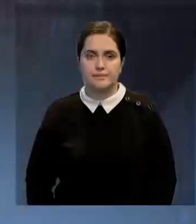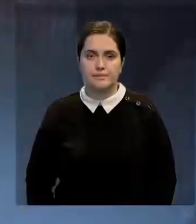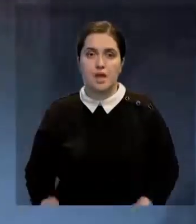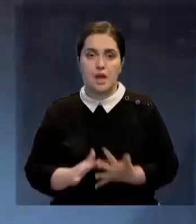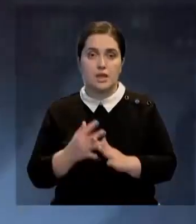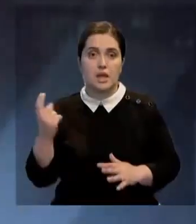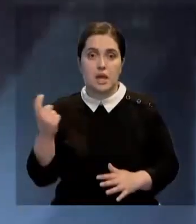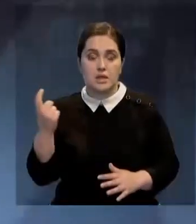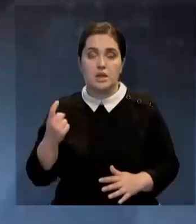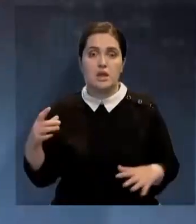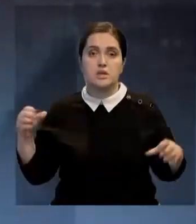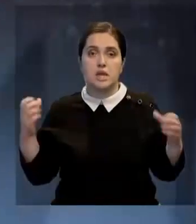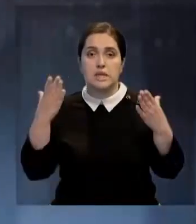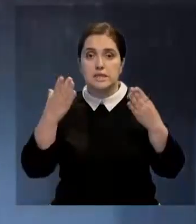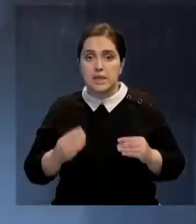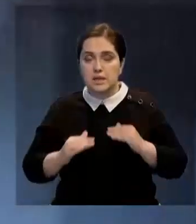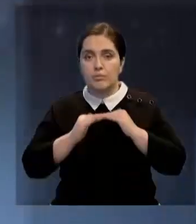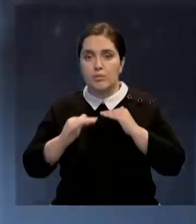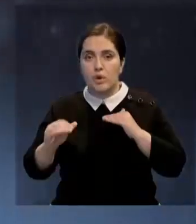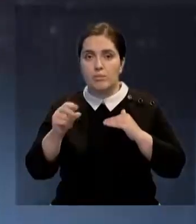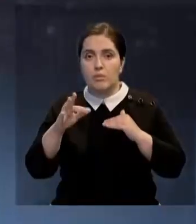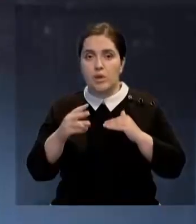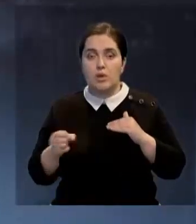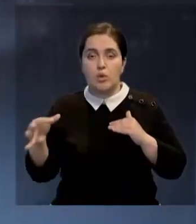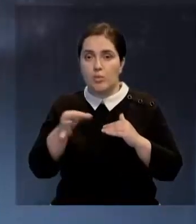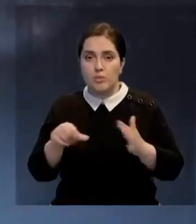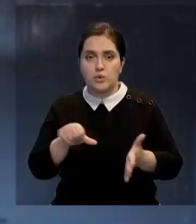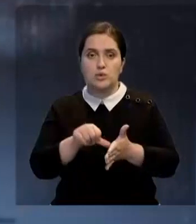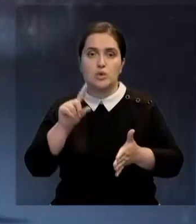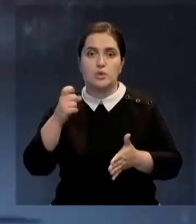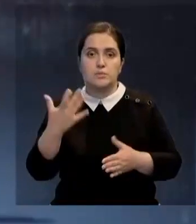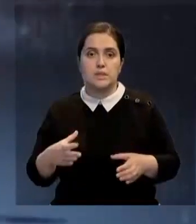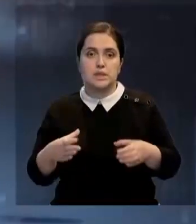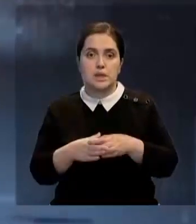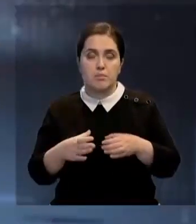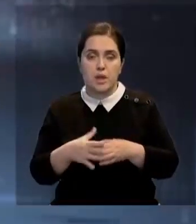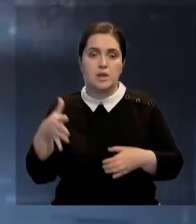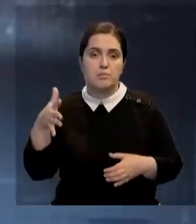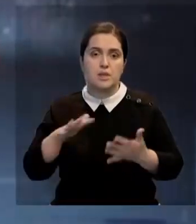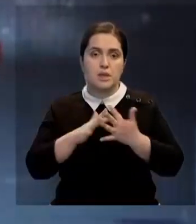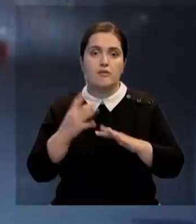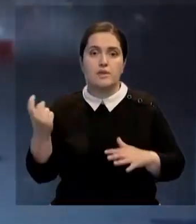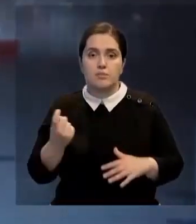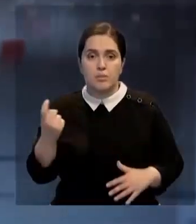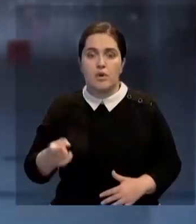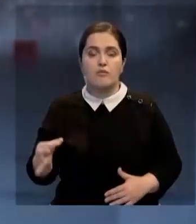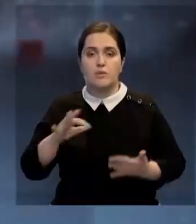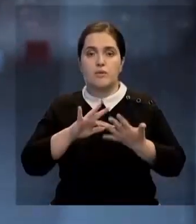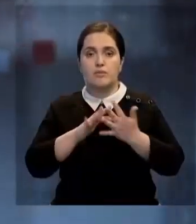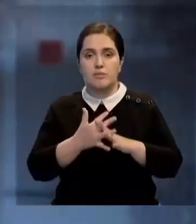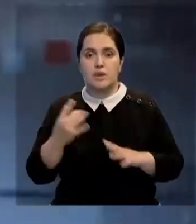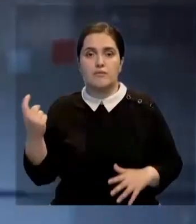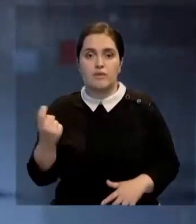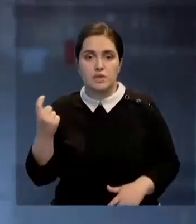Аграрии страны собрались на День поля, который прошел в Акмолинской области. В мероприятии приняли участие более 150 компаний, порядка 5000 фермеров